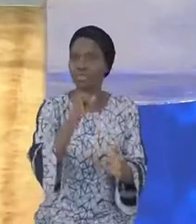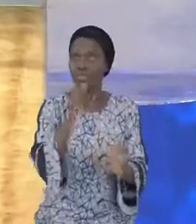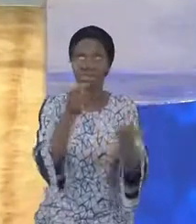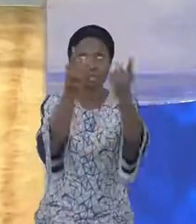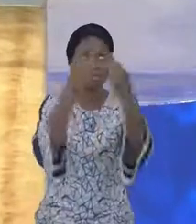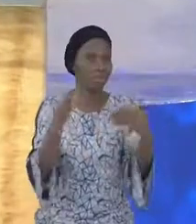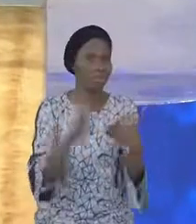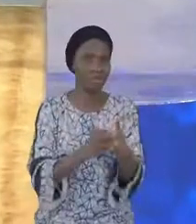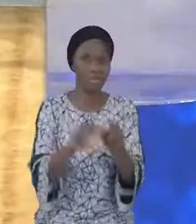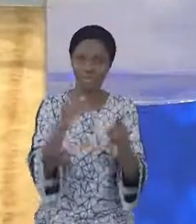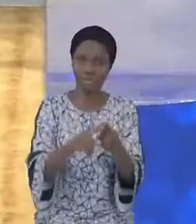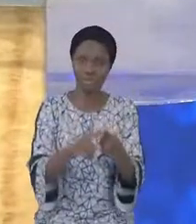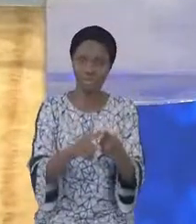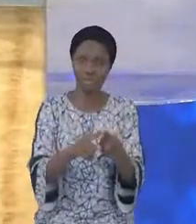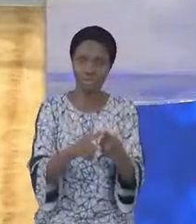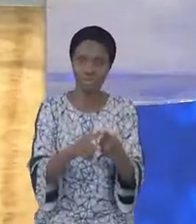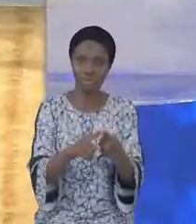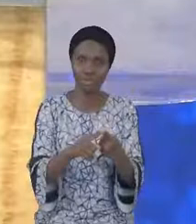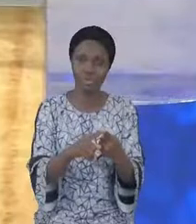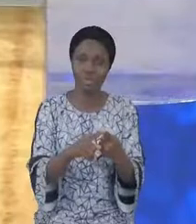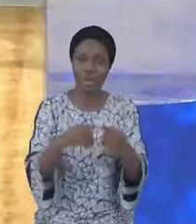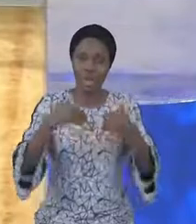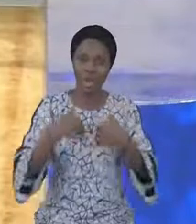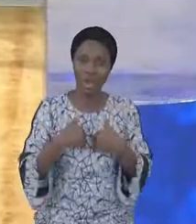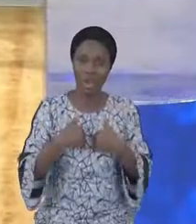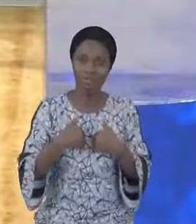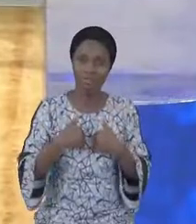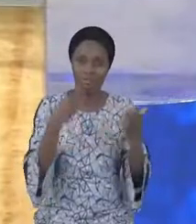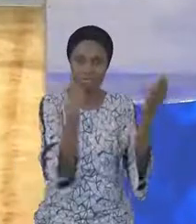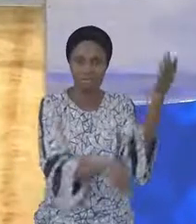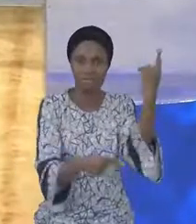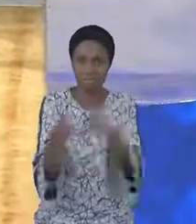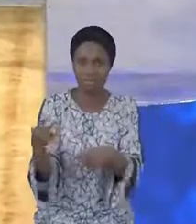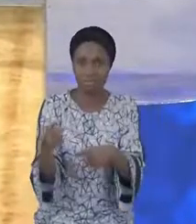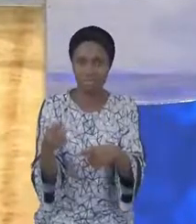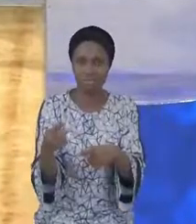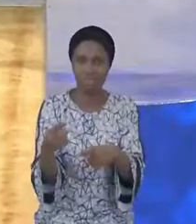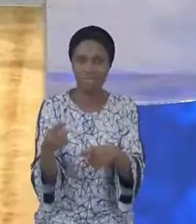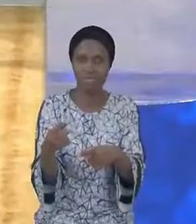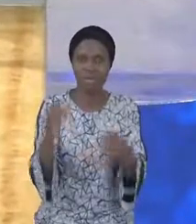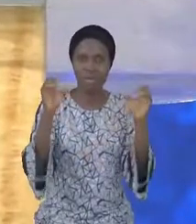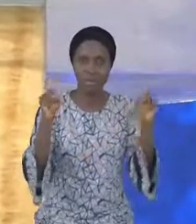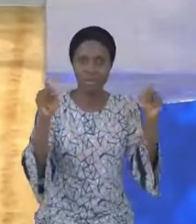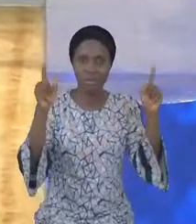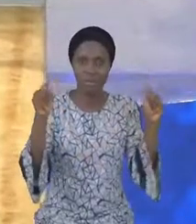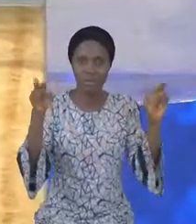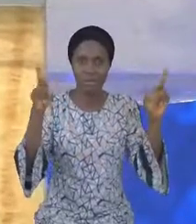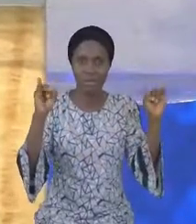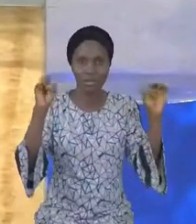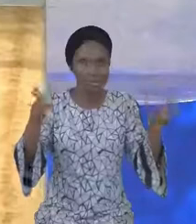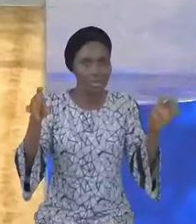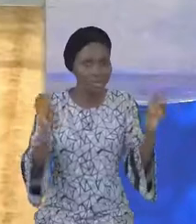ici pour porter encore de nouvelles meurtrissures. Jésus ne reviendra pas